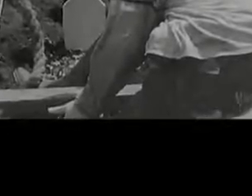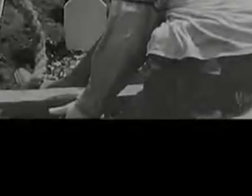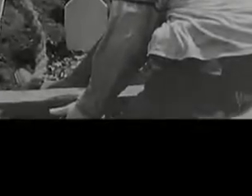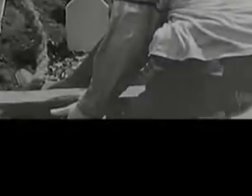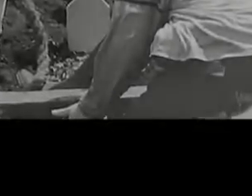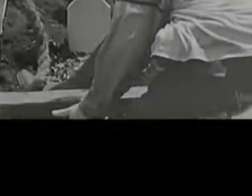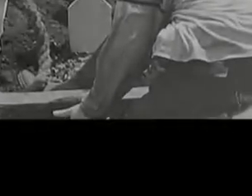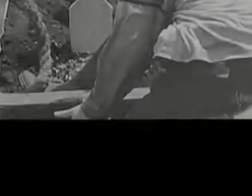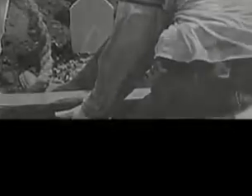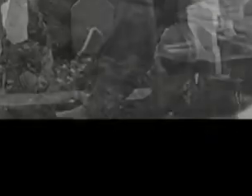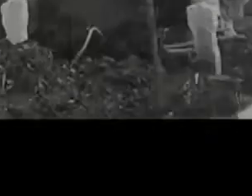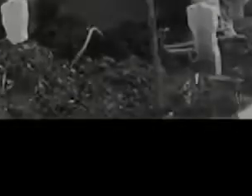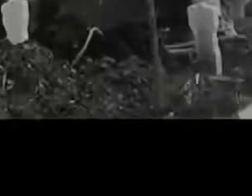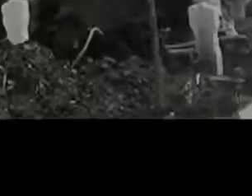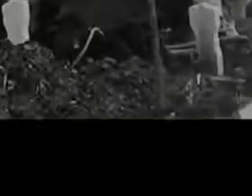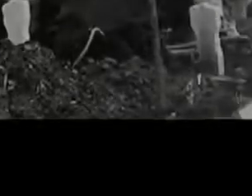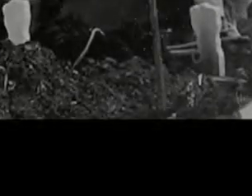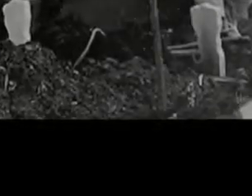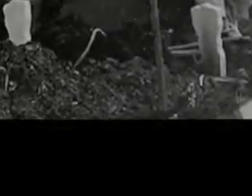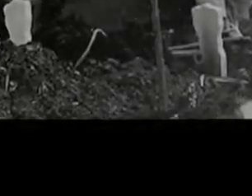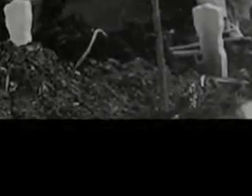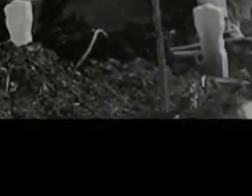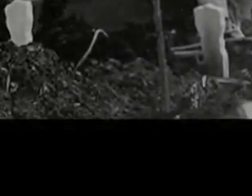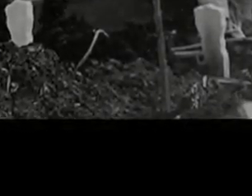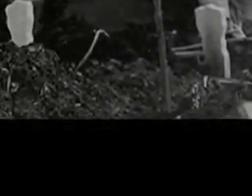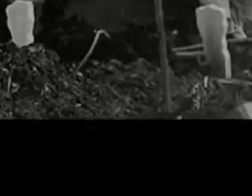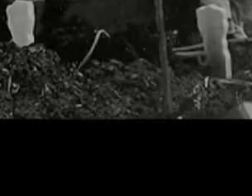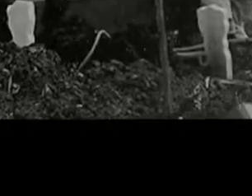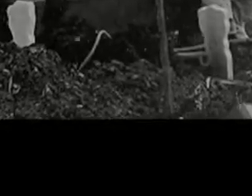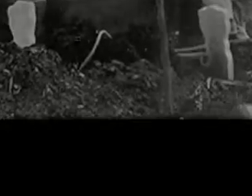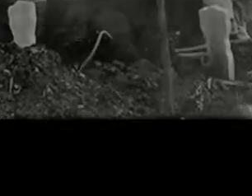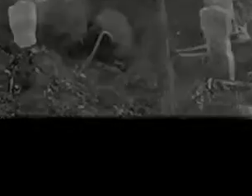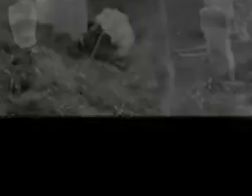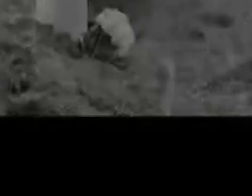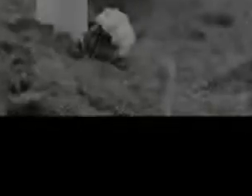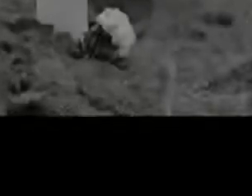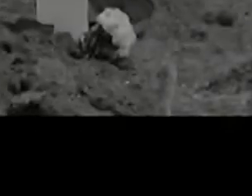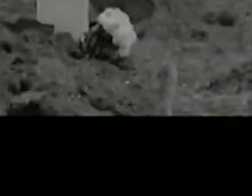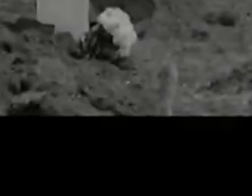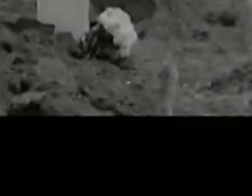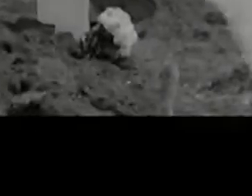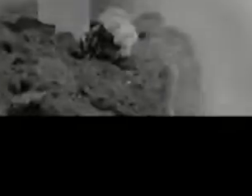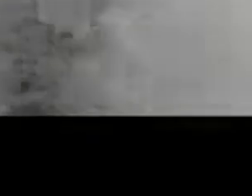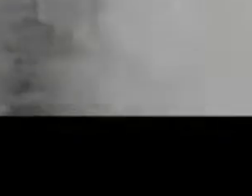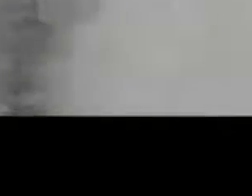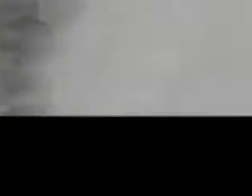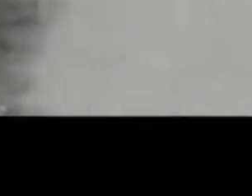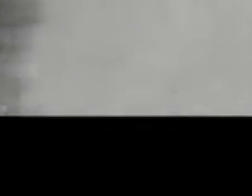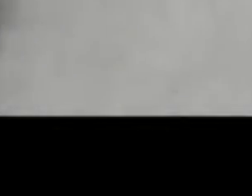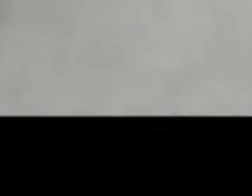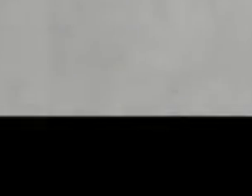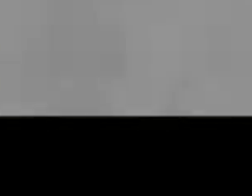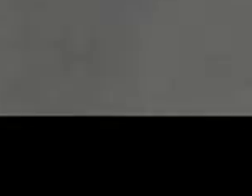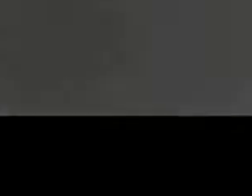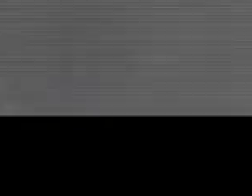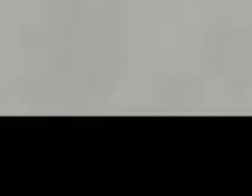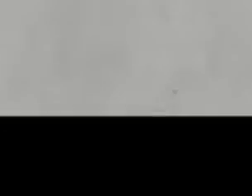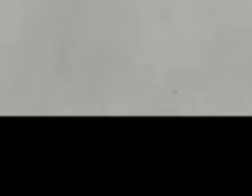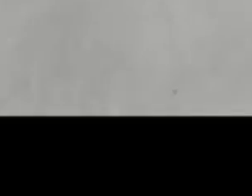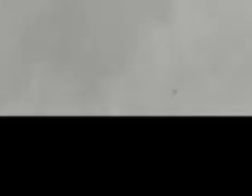Hai kematian pandemic akan pergi seperti kabut yang hilang